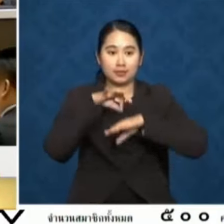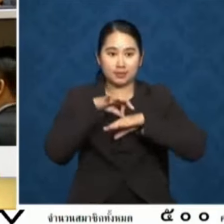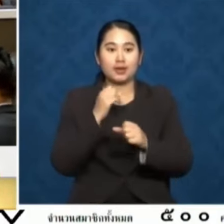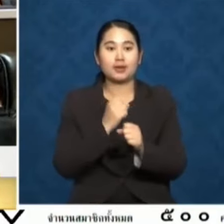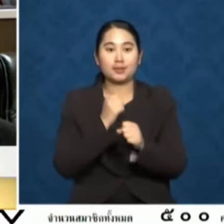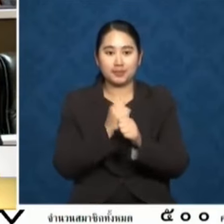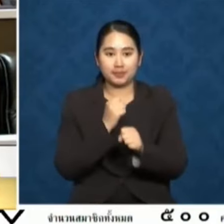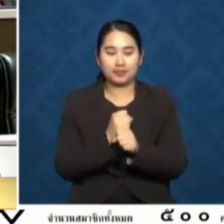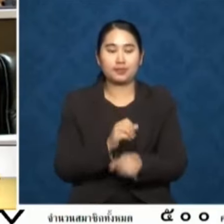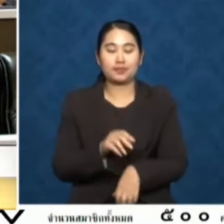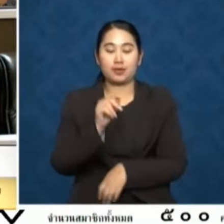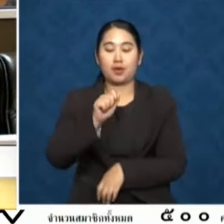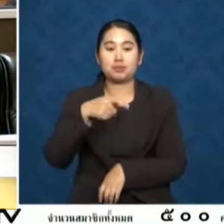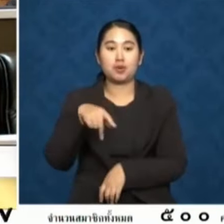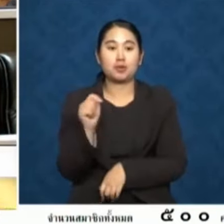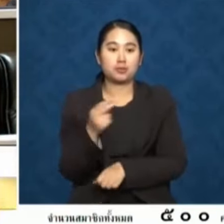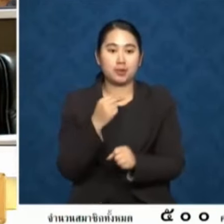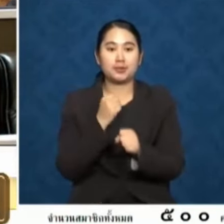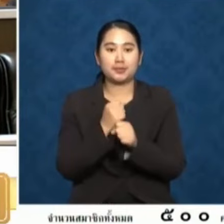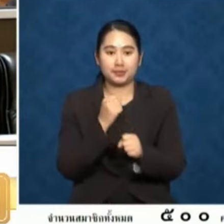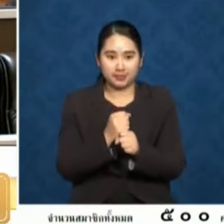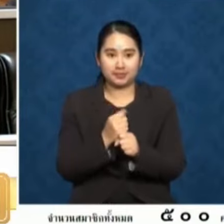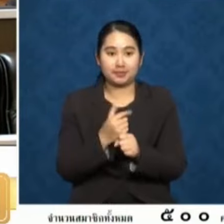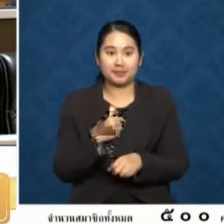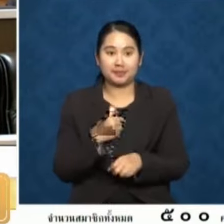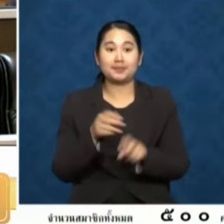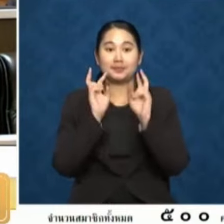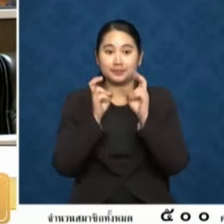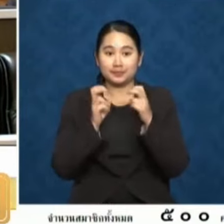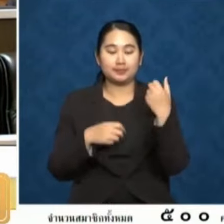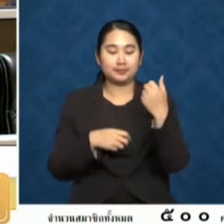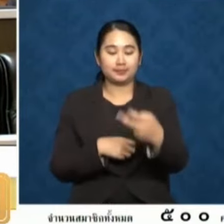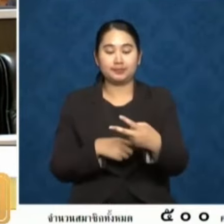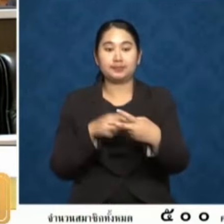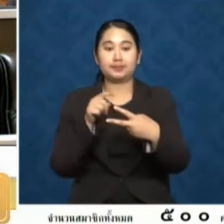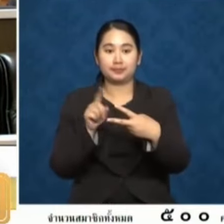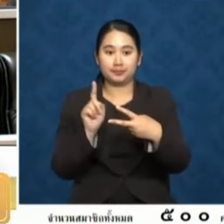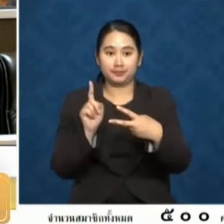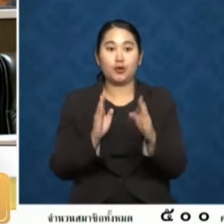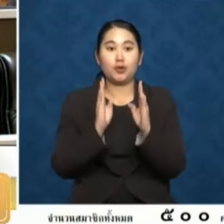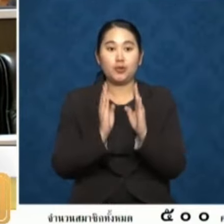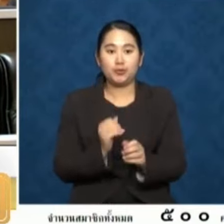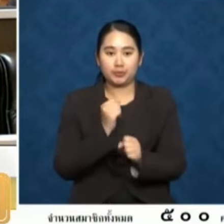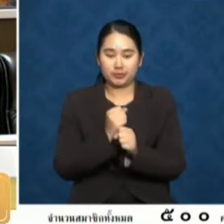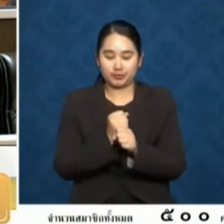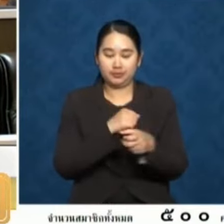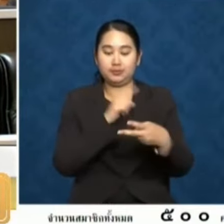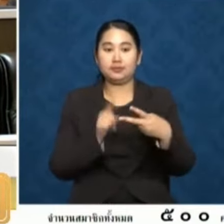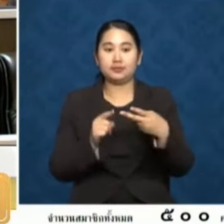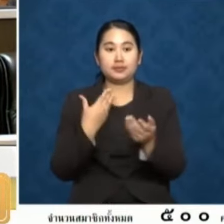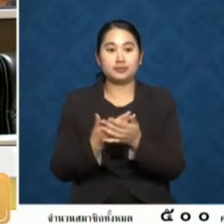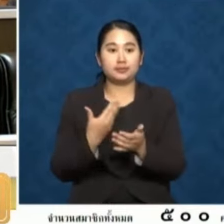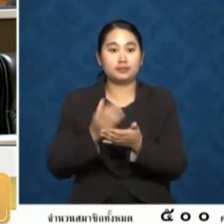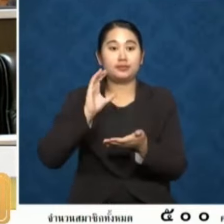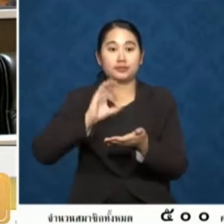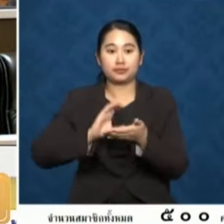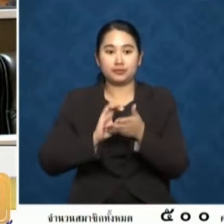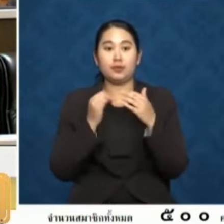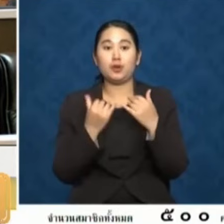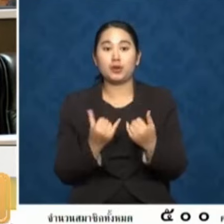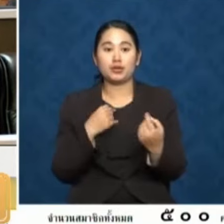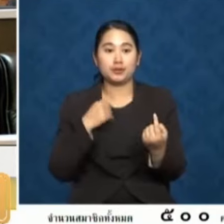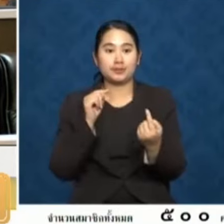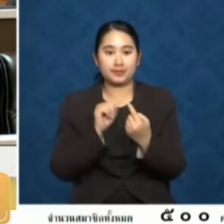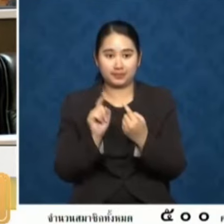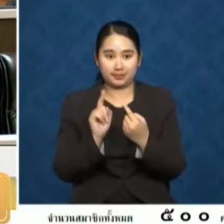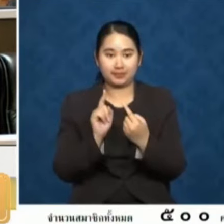องค์กรปกครองส่วนท้องถิ่นนะครับมันมีอยู่สองเรื่องครับท่านประธานมีเรื่องคนกับเรื่องงบประมาณวันนี้นะครับผ